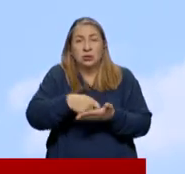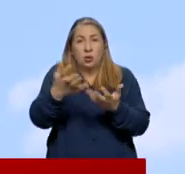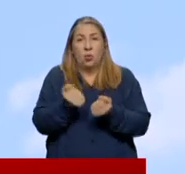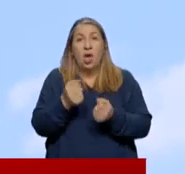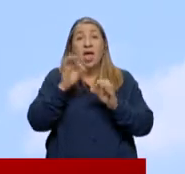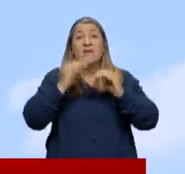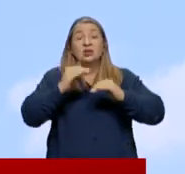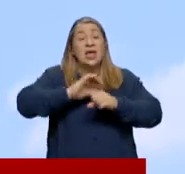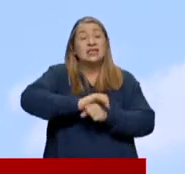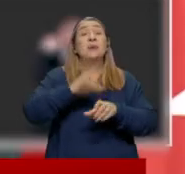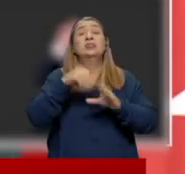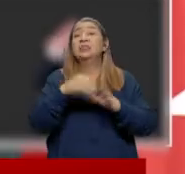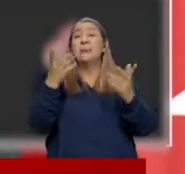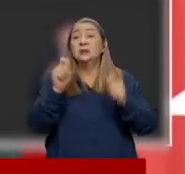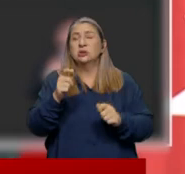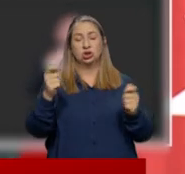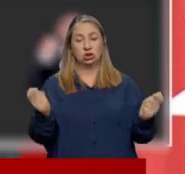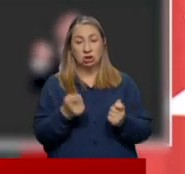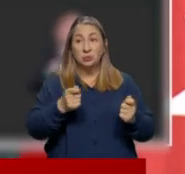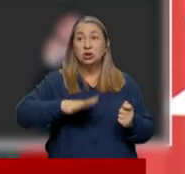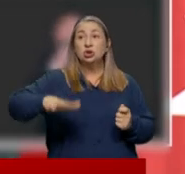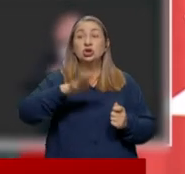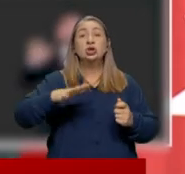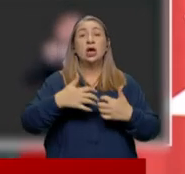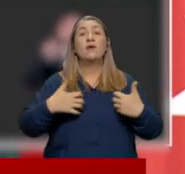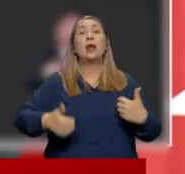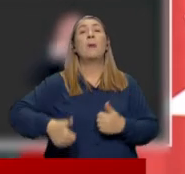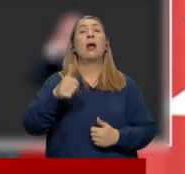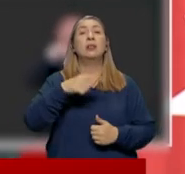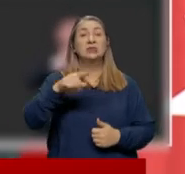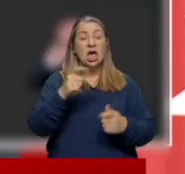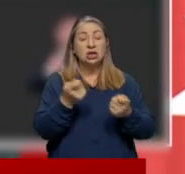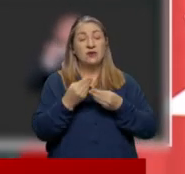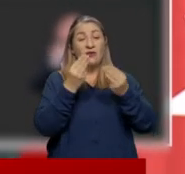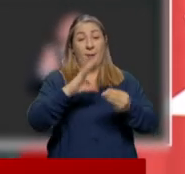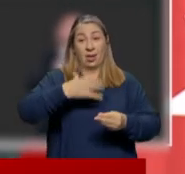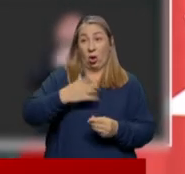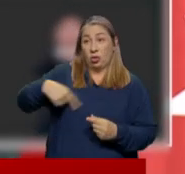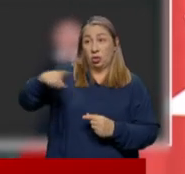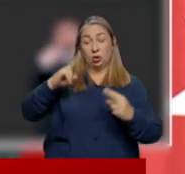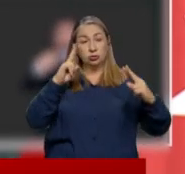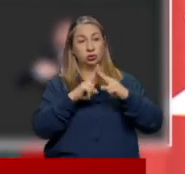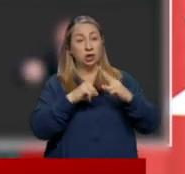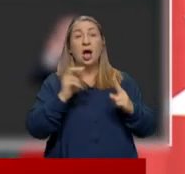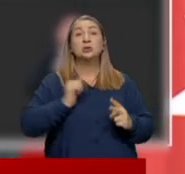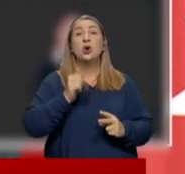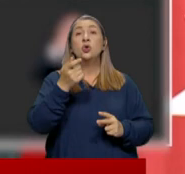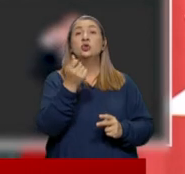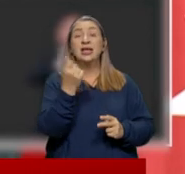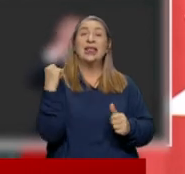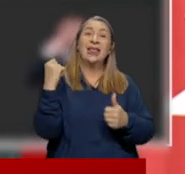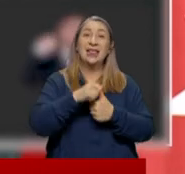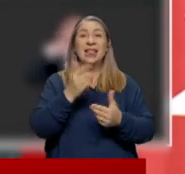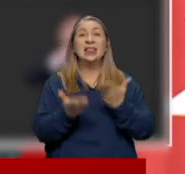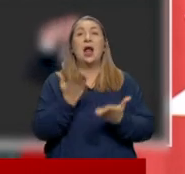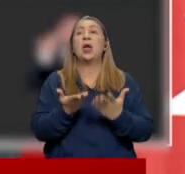enflasyona ezdirmemek için ne yapacaksın Çalışma ve Sosyal Güvenlik Bakanlığı mızdan işveren tarafı ile görüşülerek Asgari ücretin